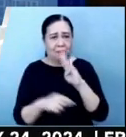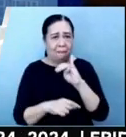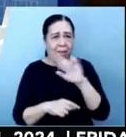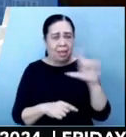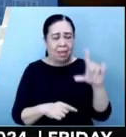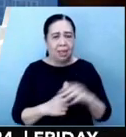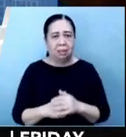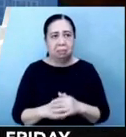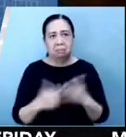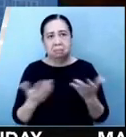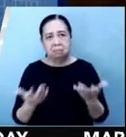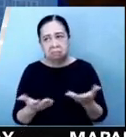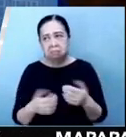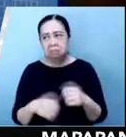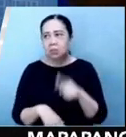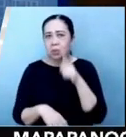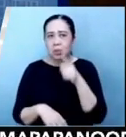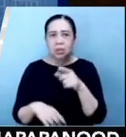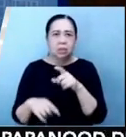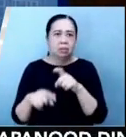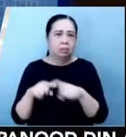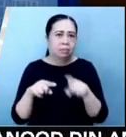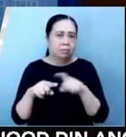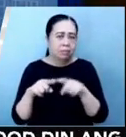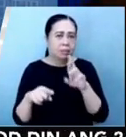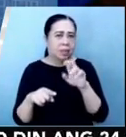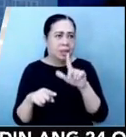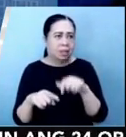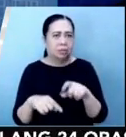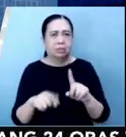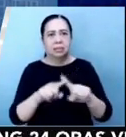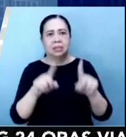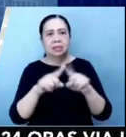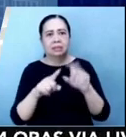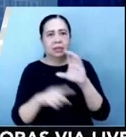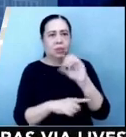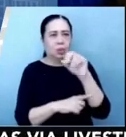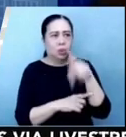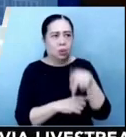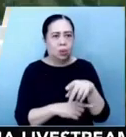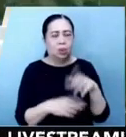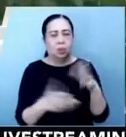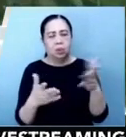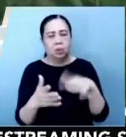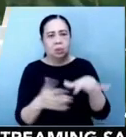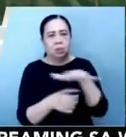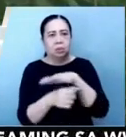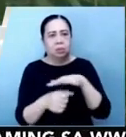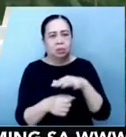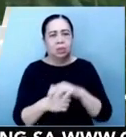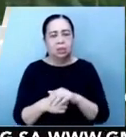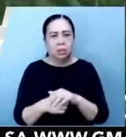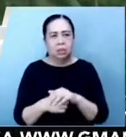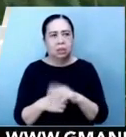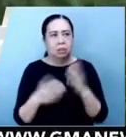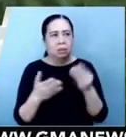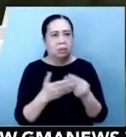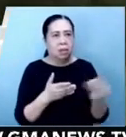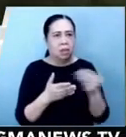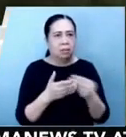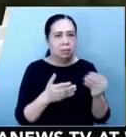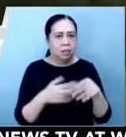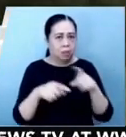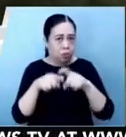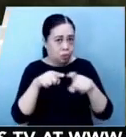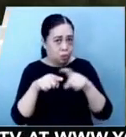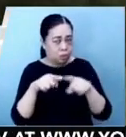many distribution utilities and electric cooperatives operating in the grid, procure part of their supply in the